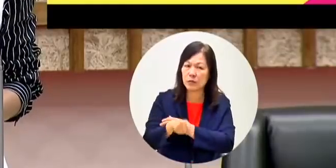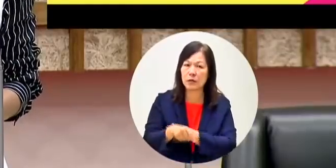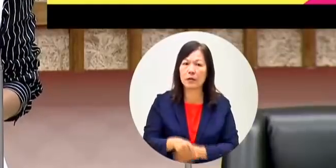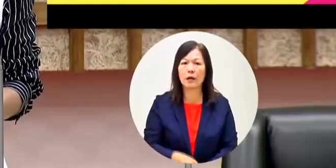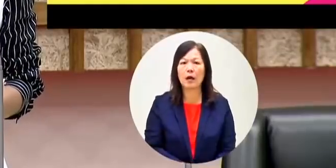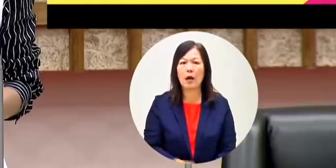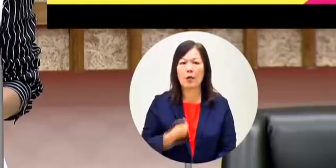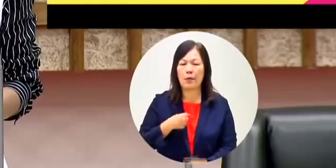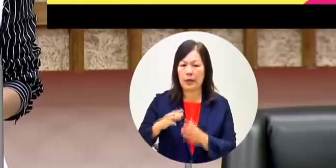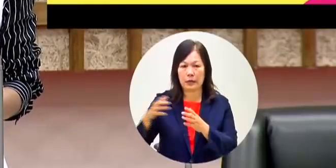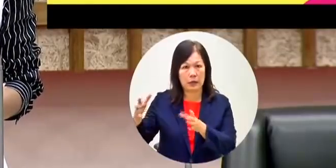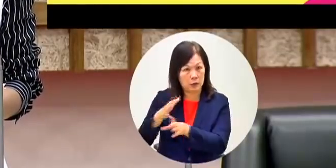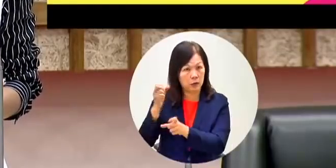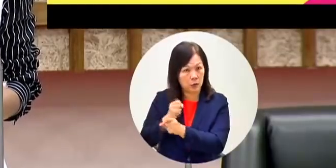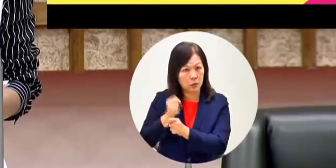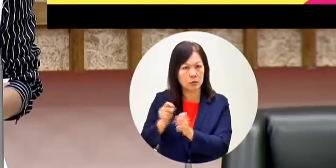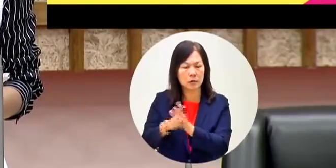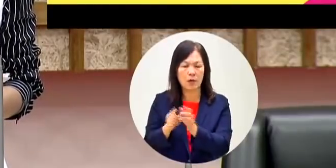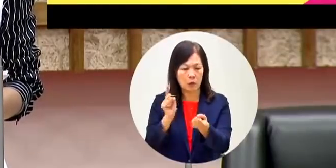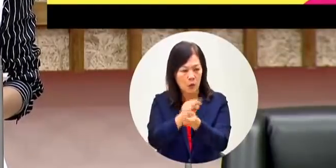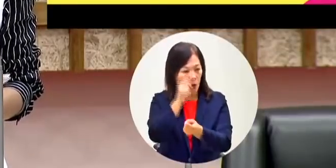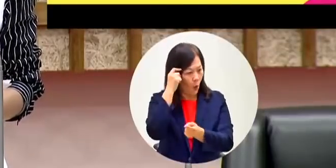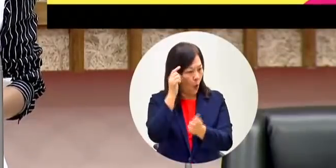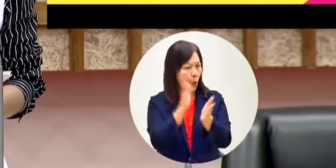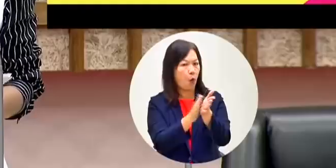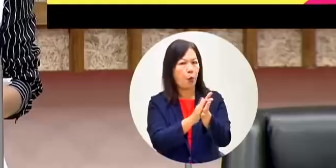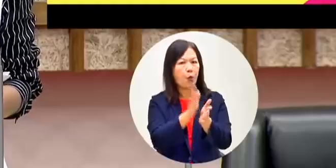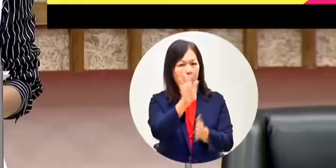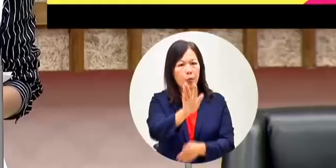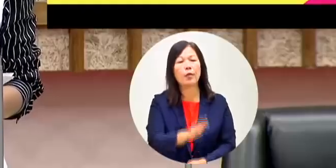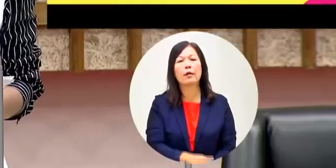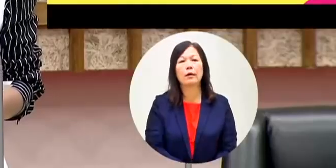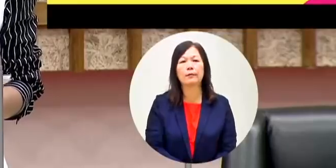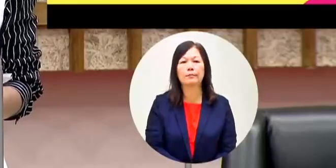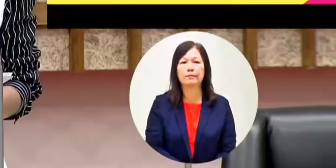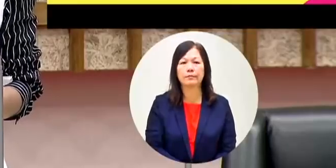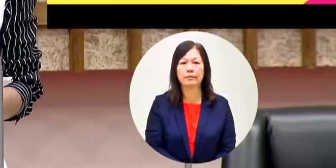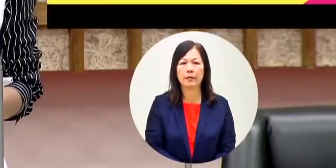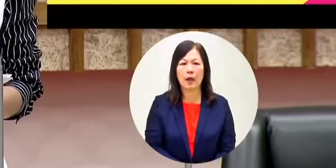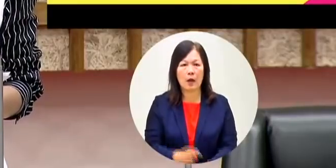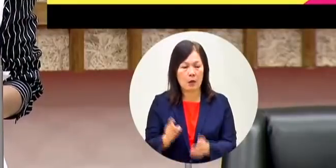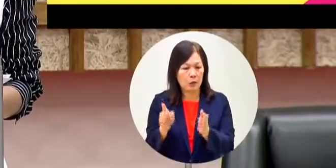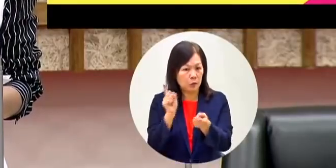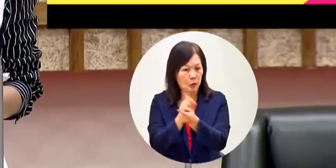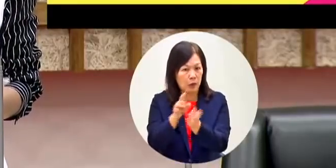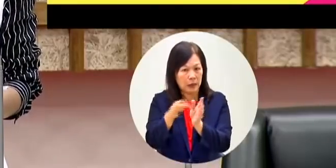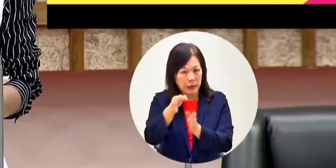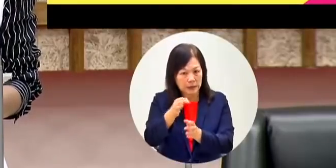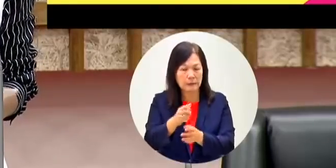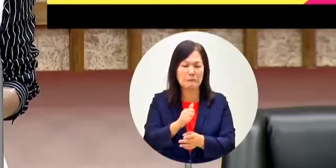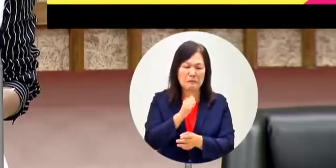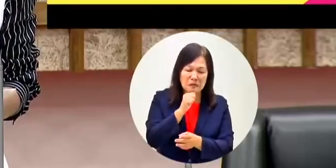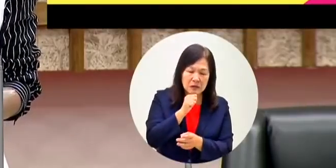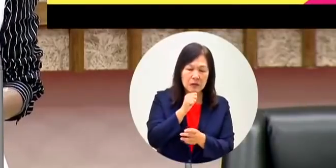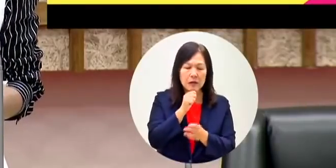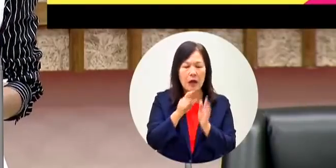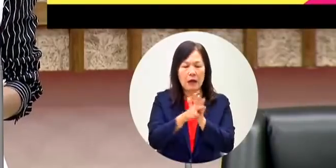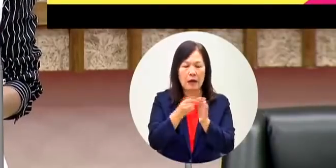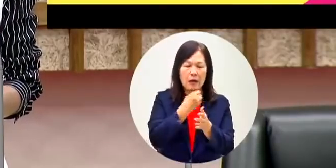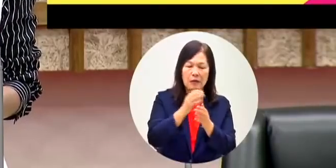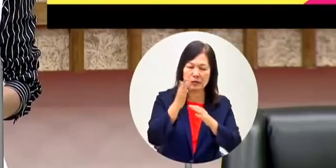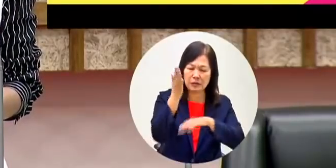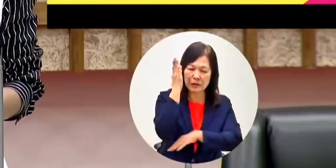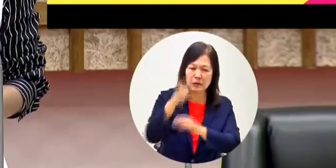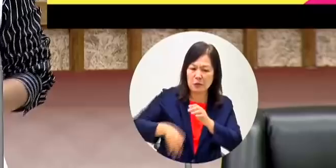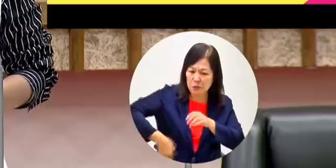的肯定哦。尤其呢在财政困难、不花公帑一毛钱的这样的一个情况之下呢，可